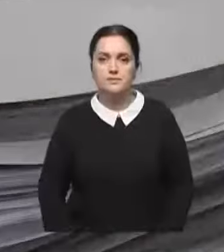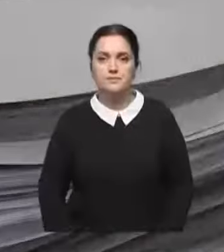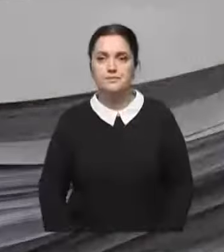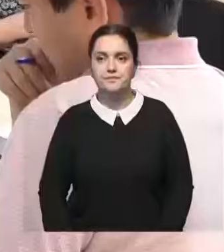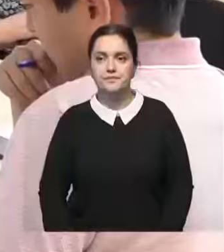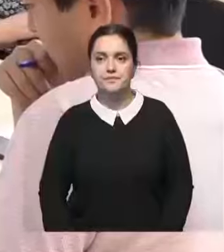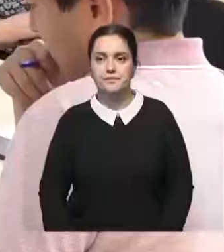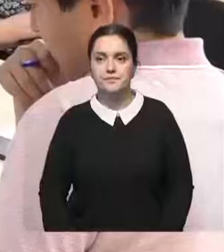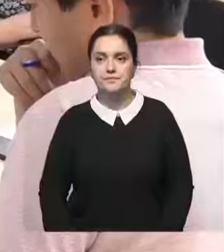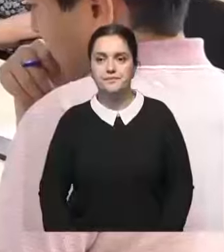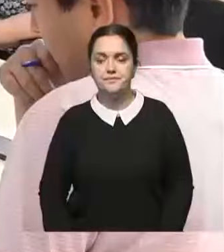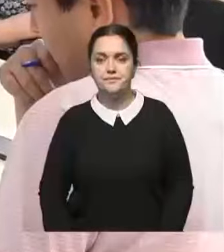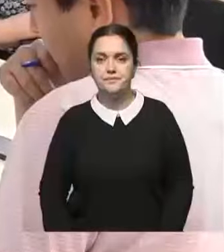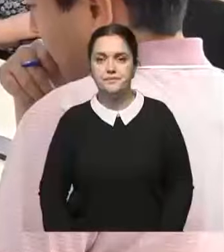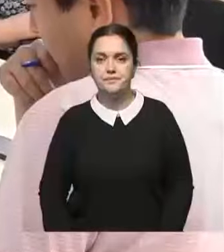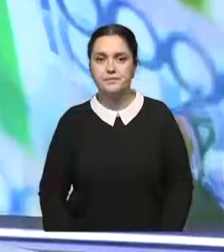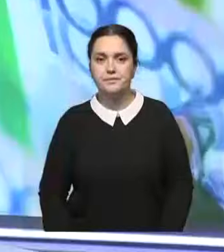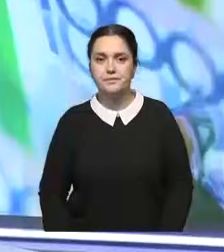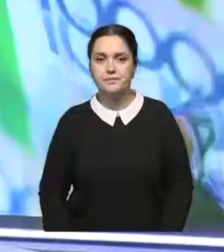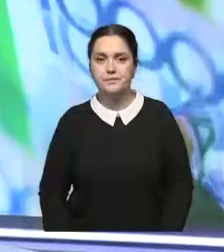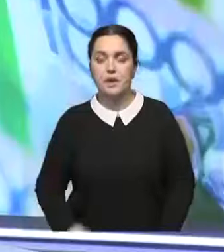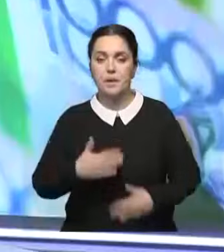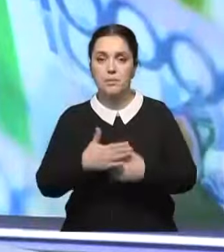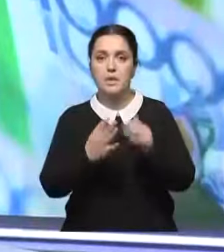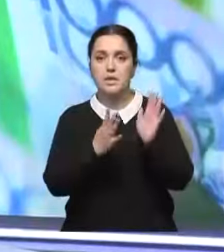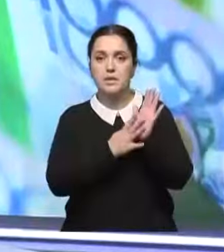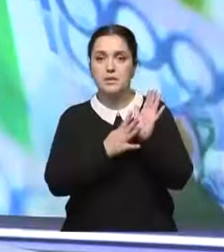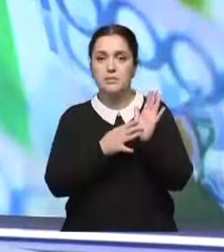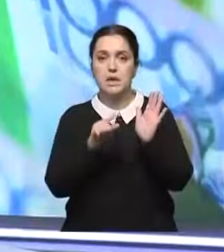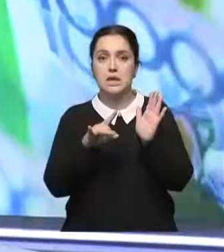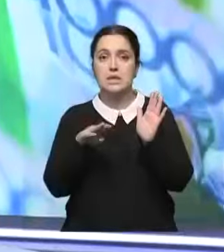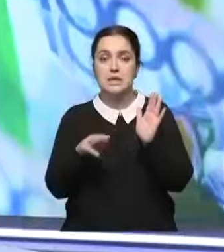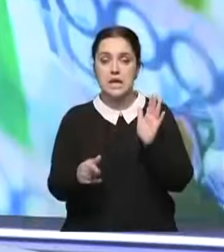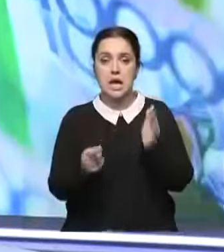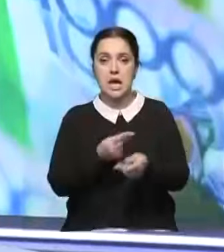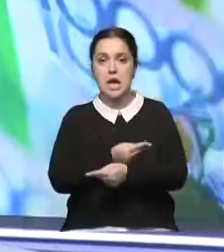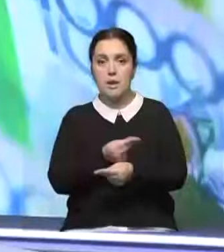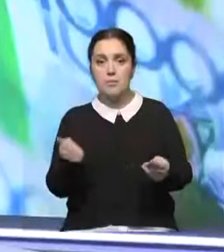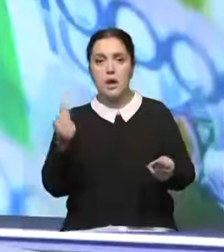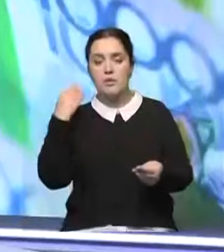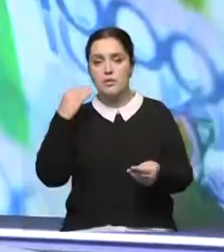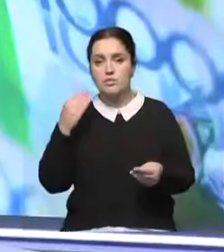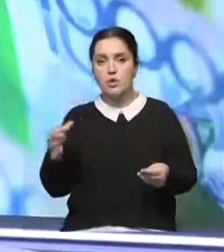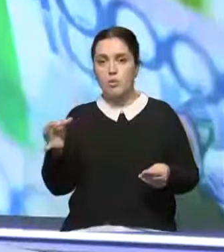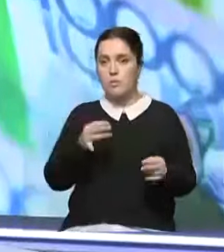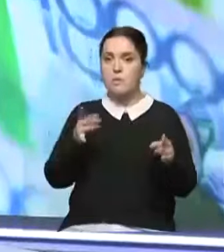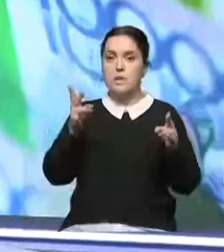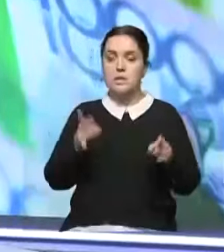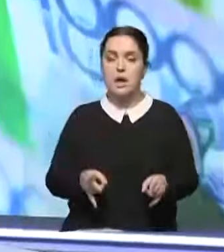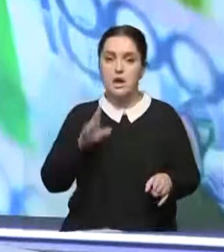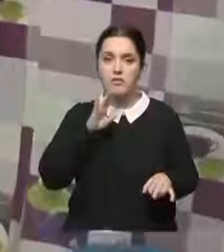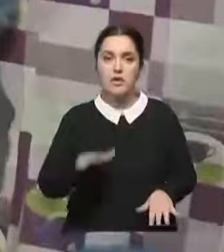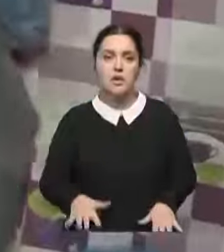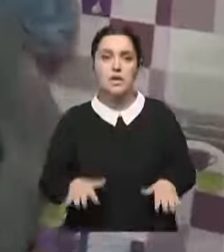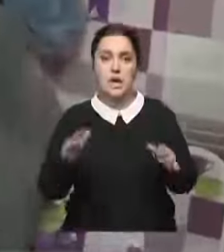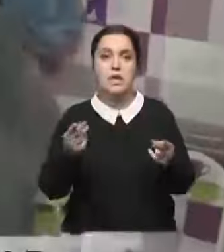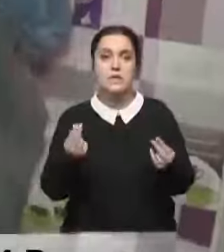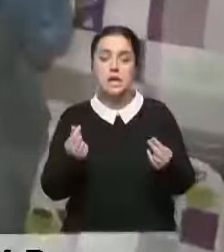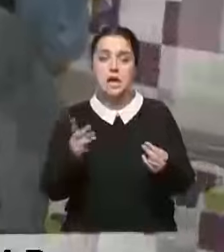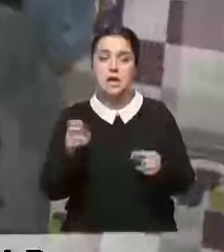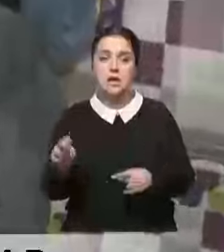Кенже, 24 KZ. Почти 9 миллиардов тенге компенсации выплатили в Актюбинской области пострадавшим от